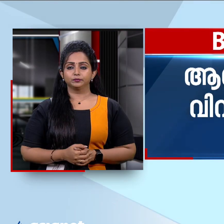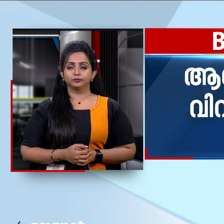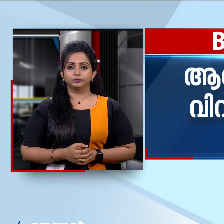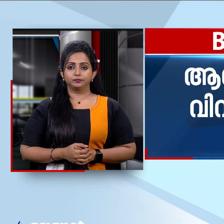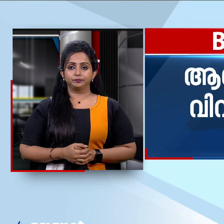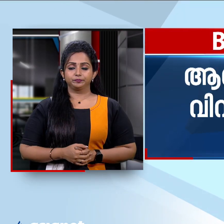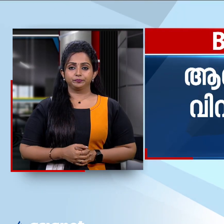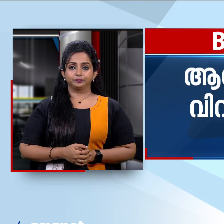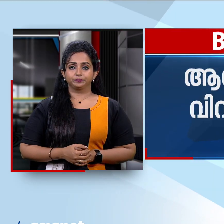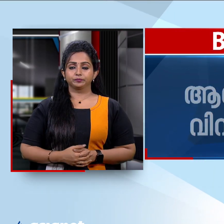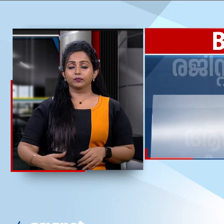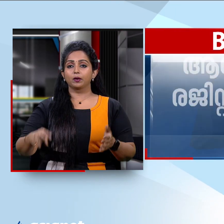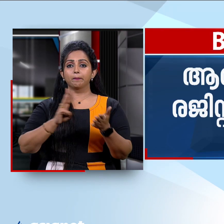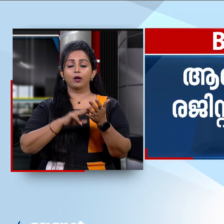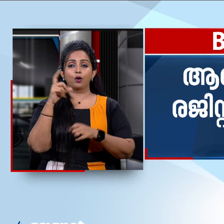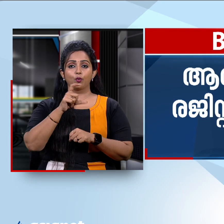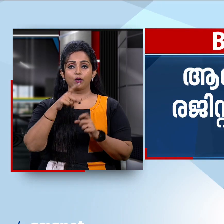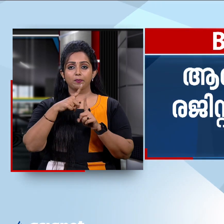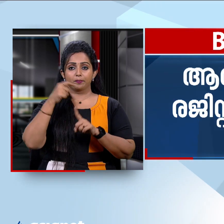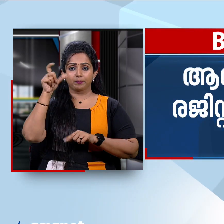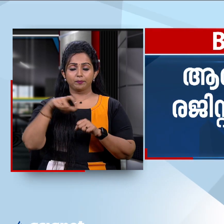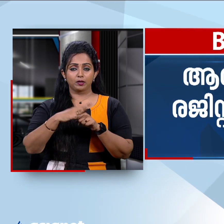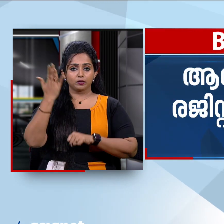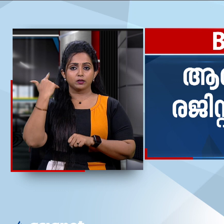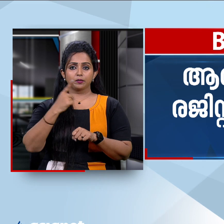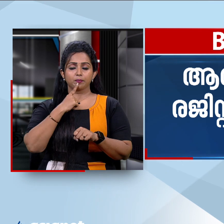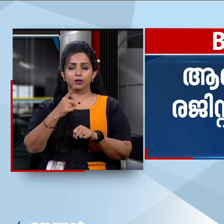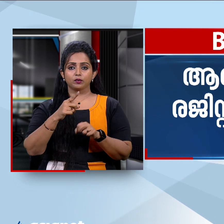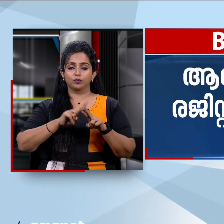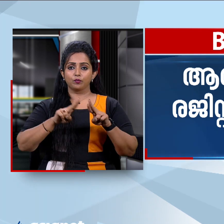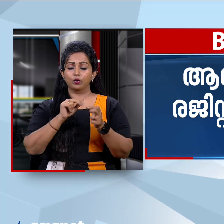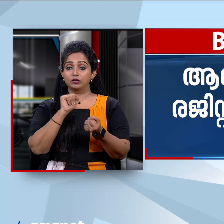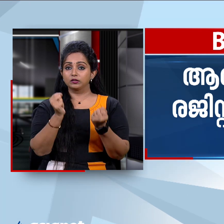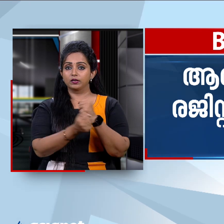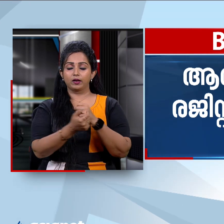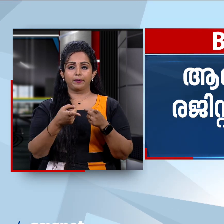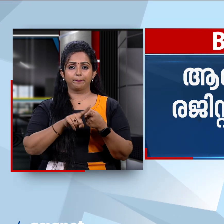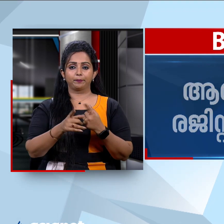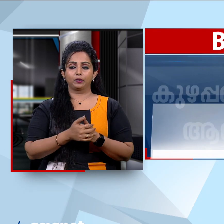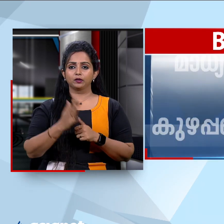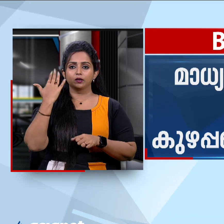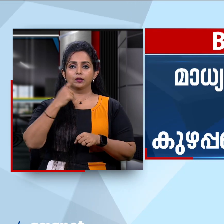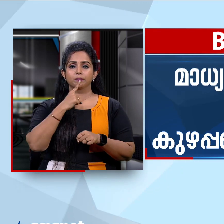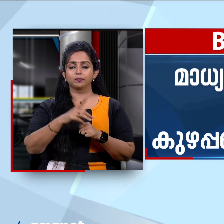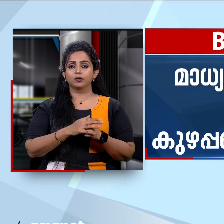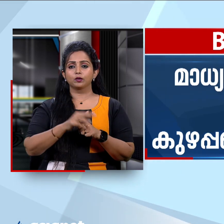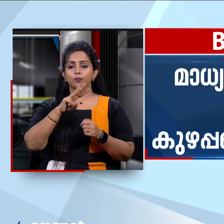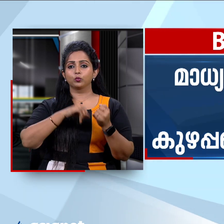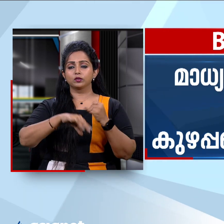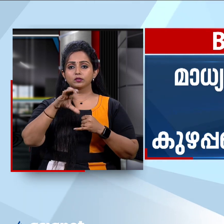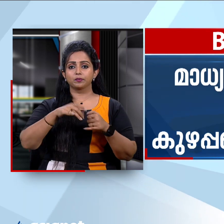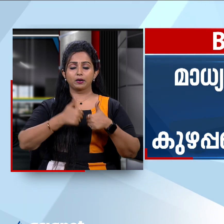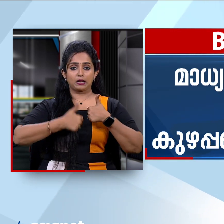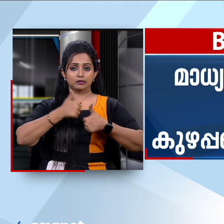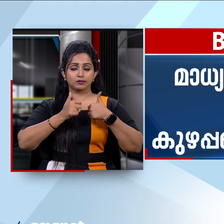ശീതൽ, മഹാരാജാസ് കോളേജ് പ്രിൻസിപ്പൾ വീണ്ടും നേരത്തെ പറഞ്ഞ കാര്യങ്ങളിൽ തിരുത്തൽ വരുത്തിയിരിക്കുകയാണ്. നേരത്തെ പറഞ്ഞിരുന്നത് മൂന്നാം സെമസ്റ്റർ